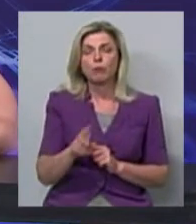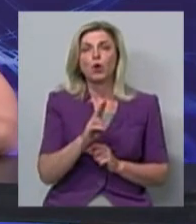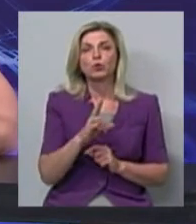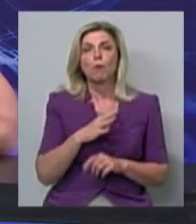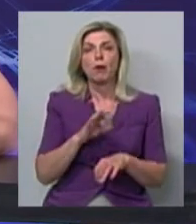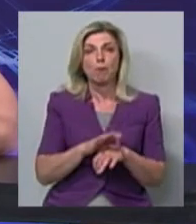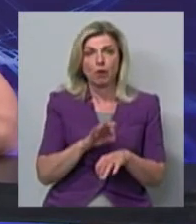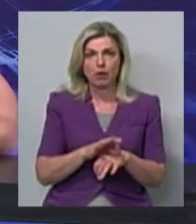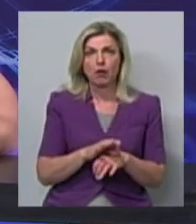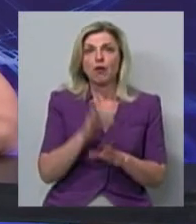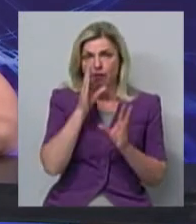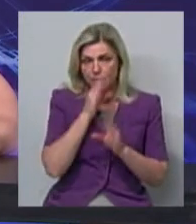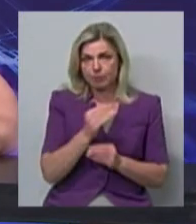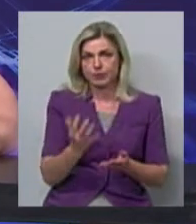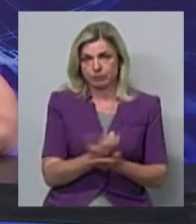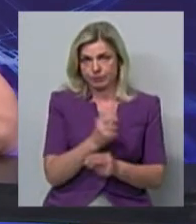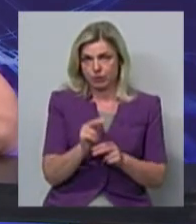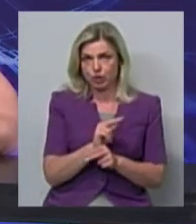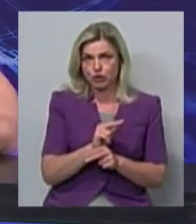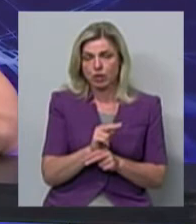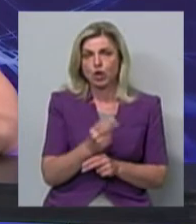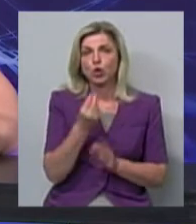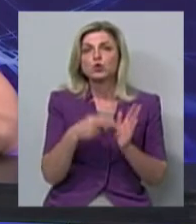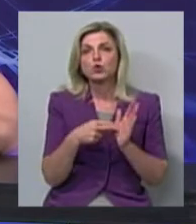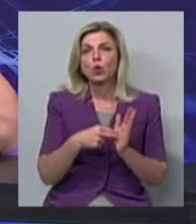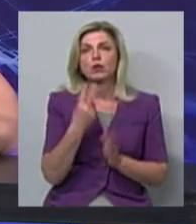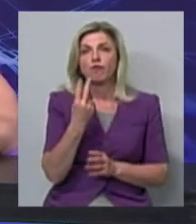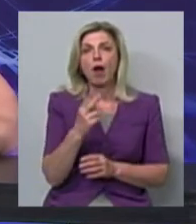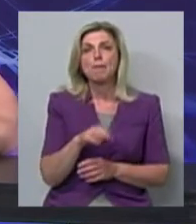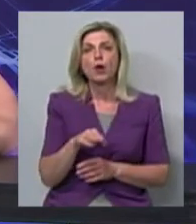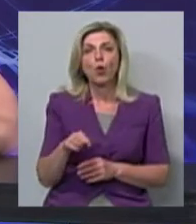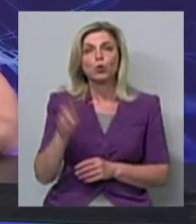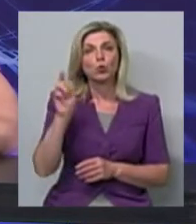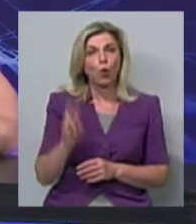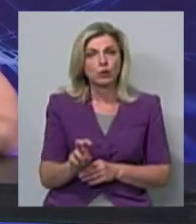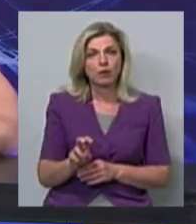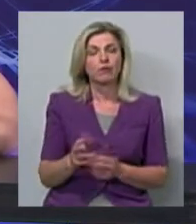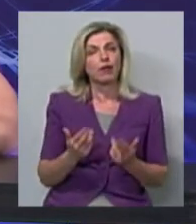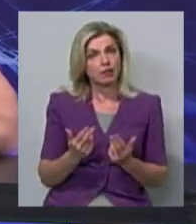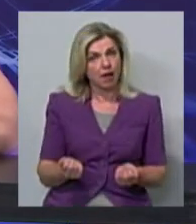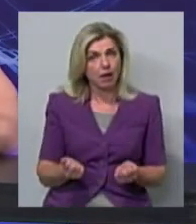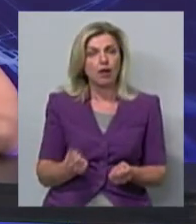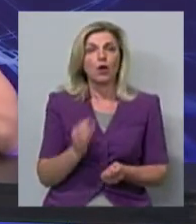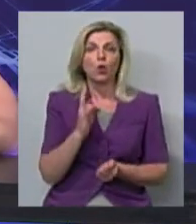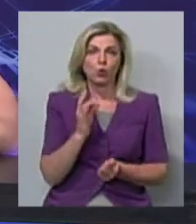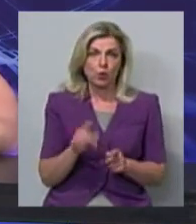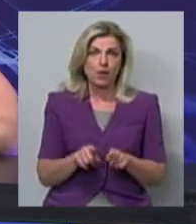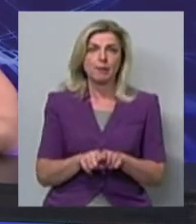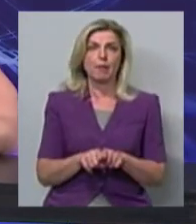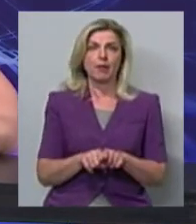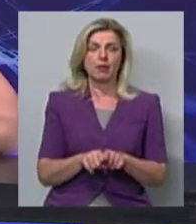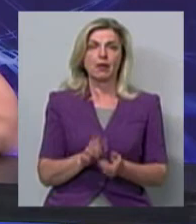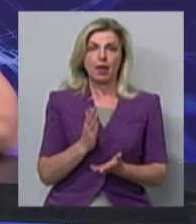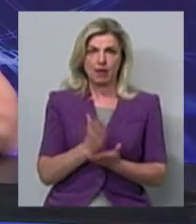Да. Стоимость этого препарата 2 миллиона долларов. Да. Но, тем не менее, там есть